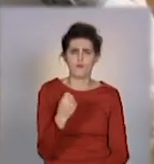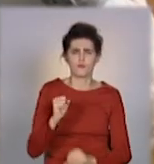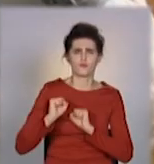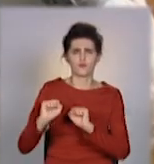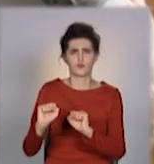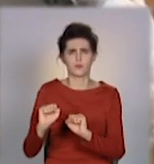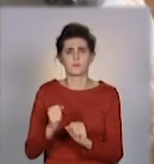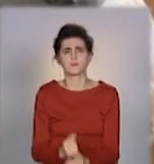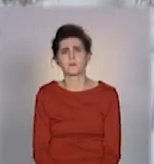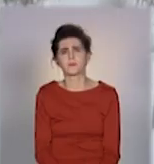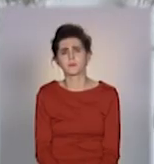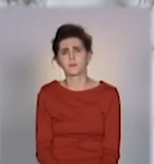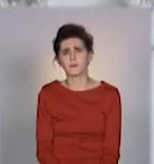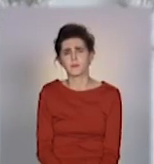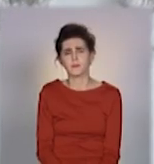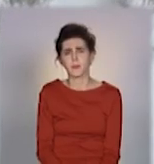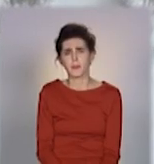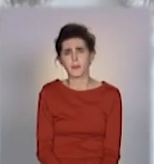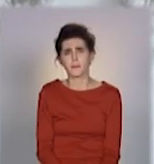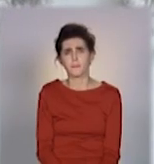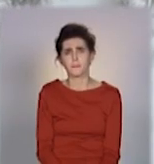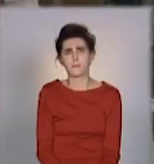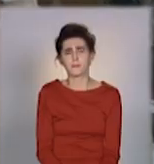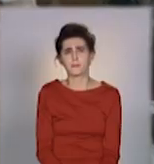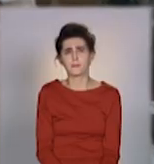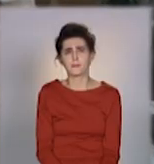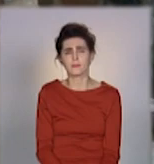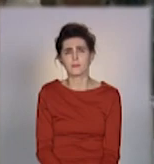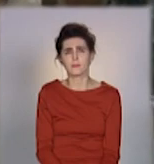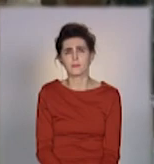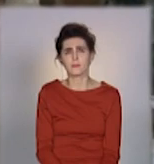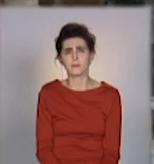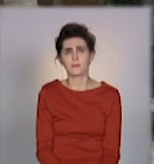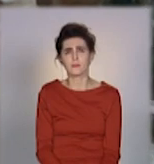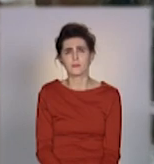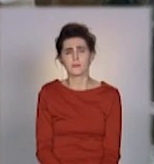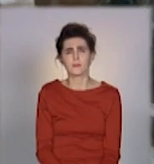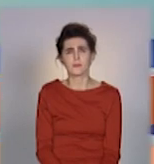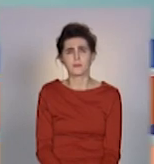будь-якої миті. Ганна Чула, Олексій Кашпаровський, Данило Городецький, телеканал «Донбас».